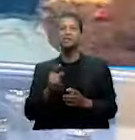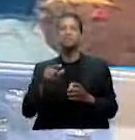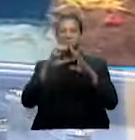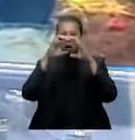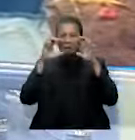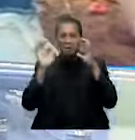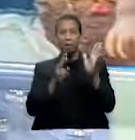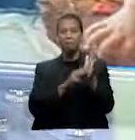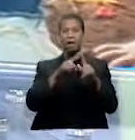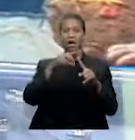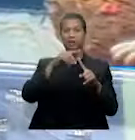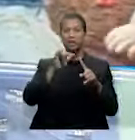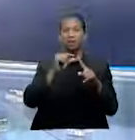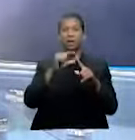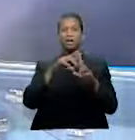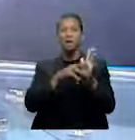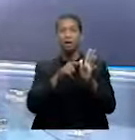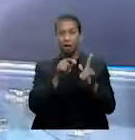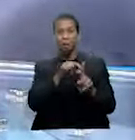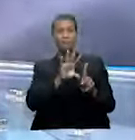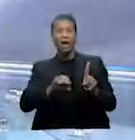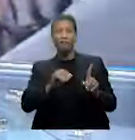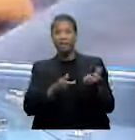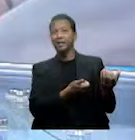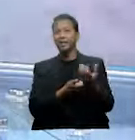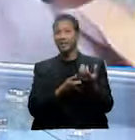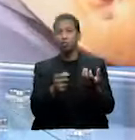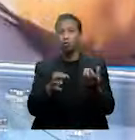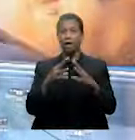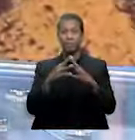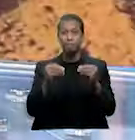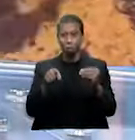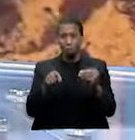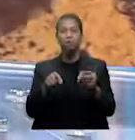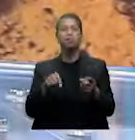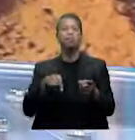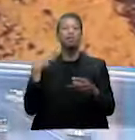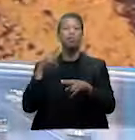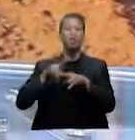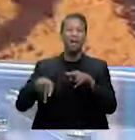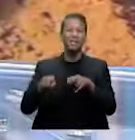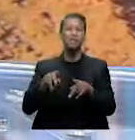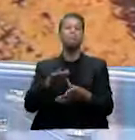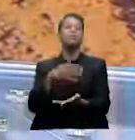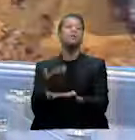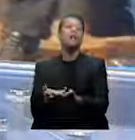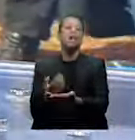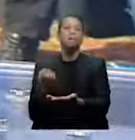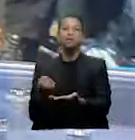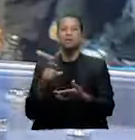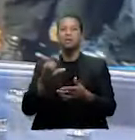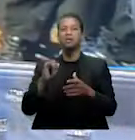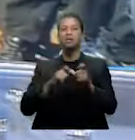masker, Martin Panjaitan, seorang pegawai damkar Kota Depok, meninggal dunia saat bertugas saat memadamkan kebakaran pasar